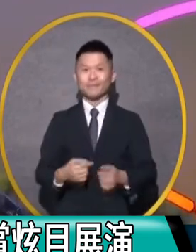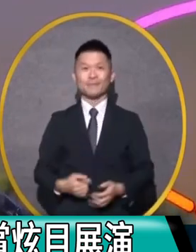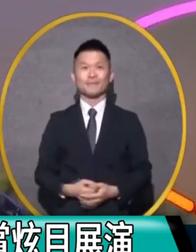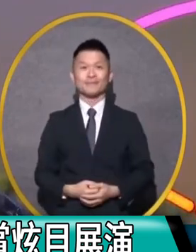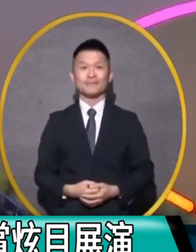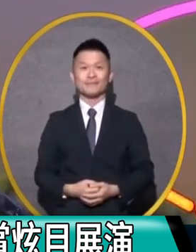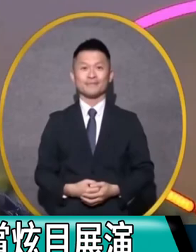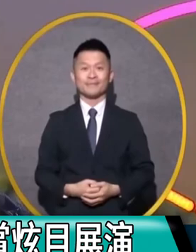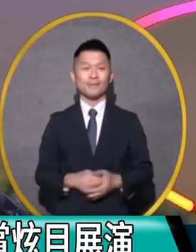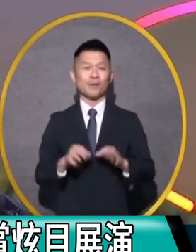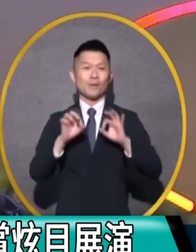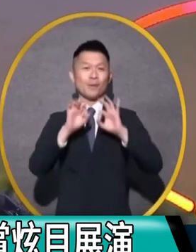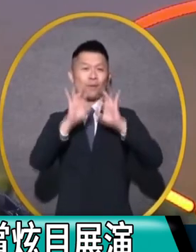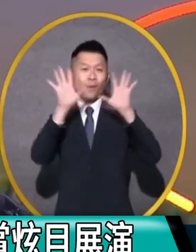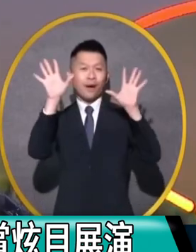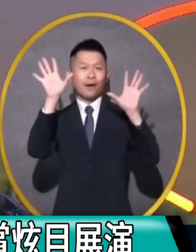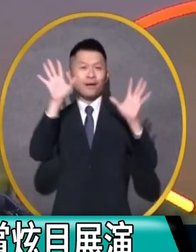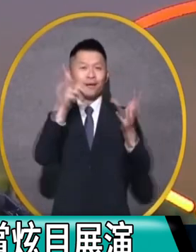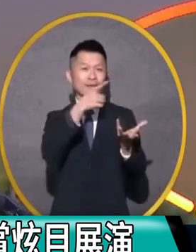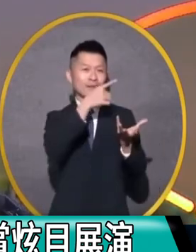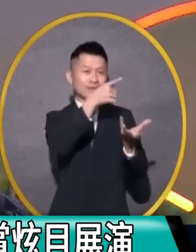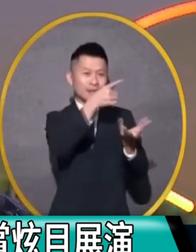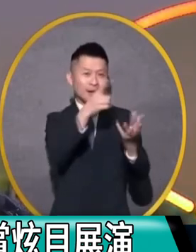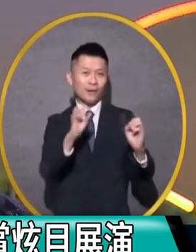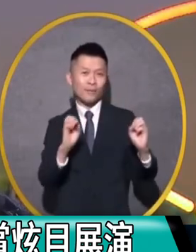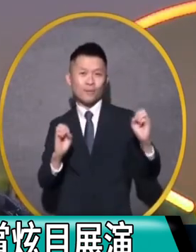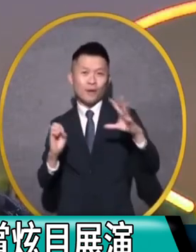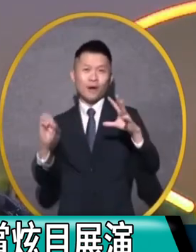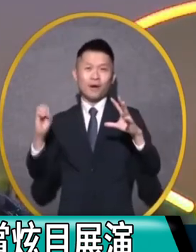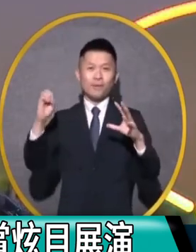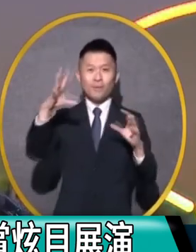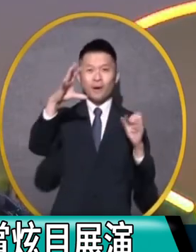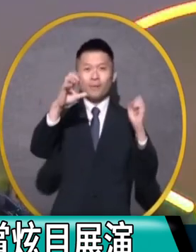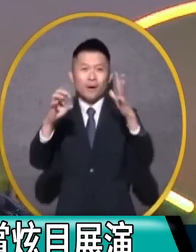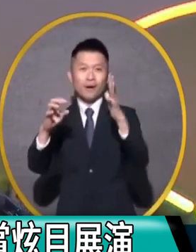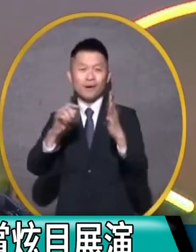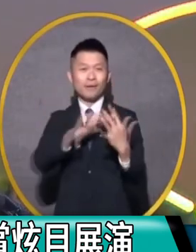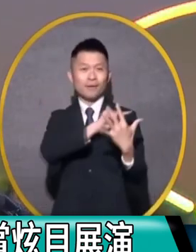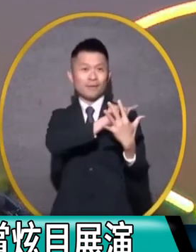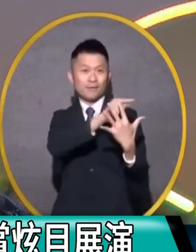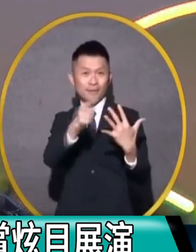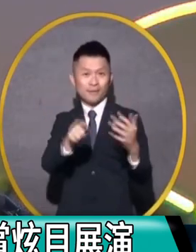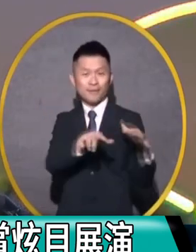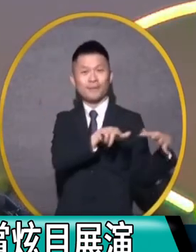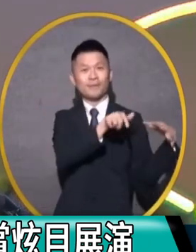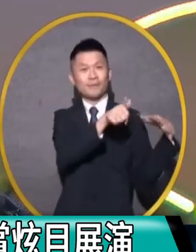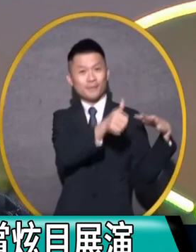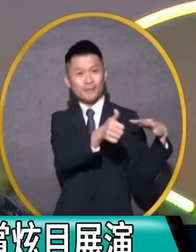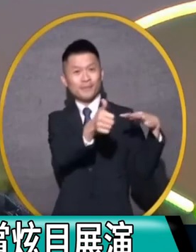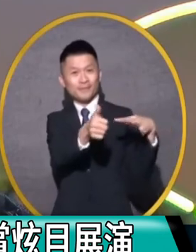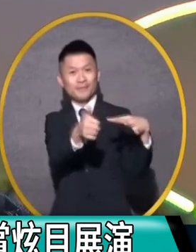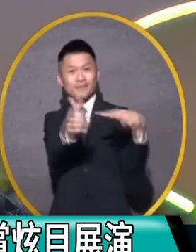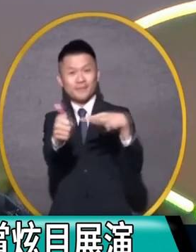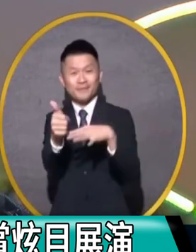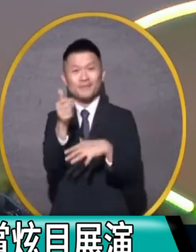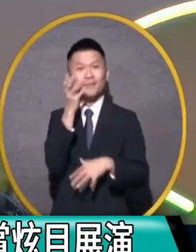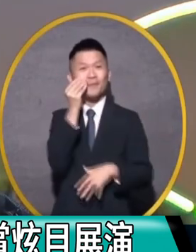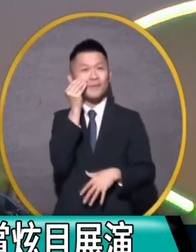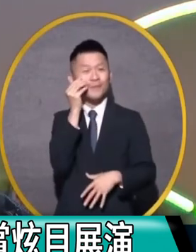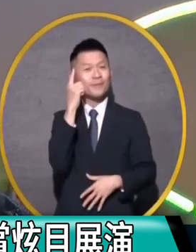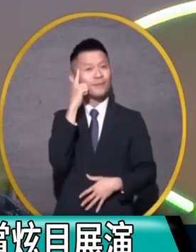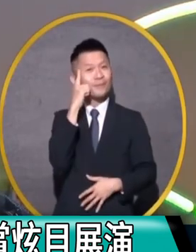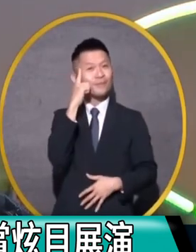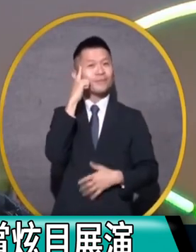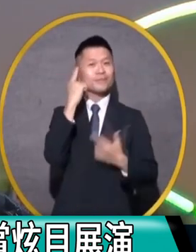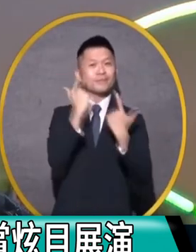的光的轨迹，来到光源台北，来深刻的体会我们